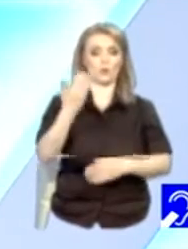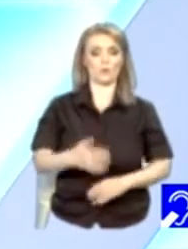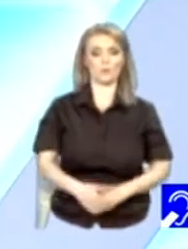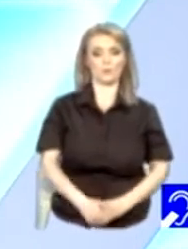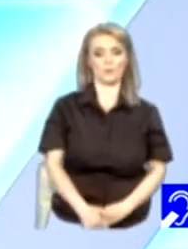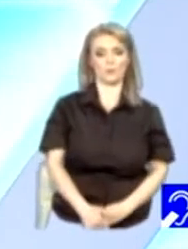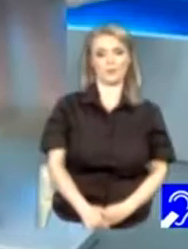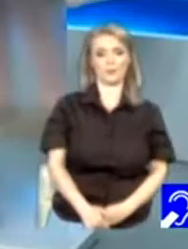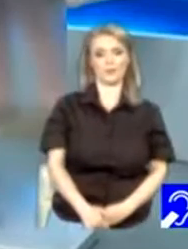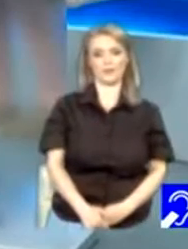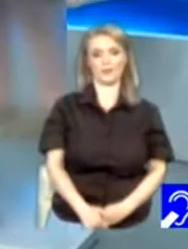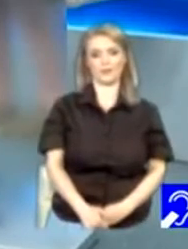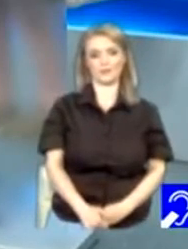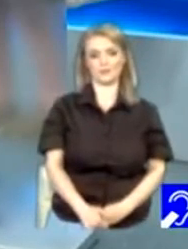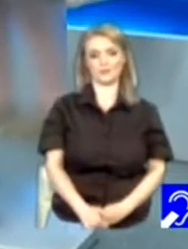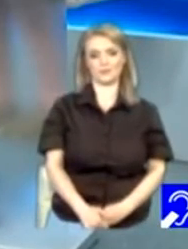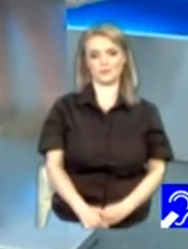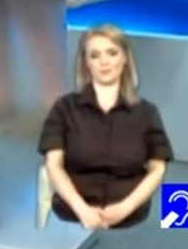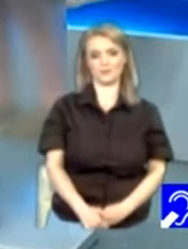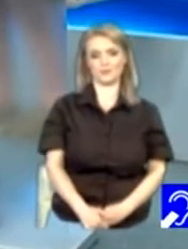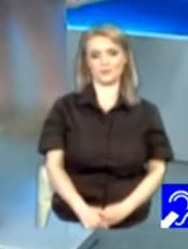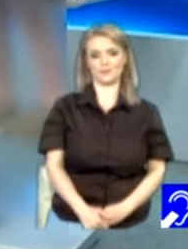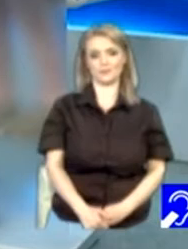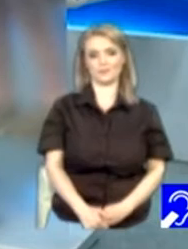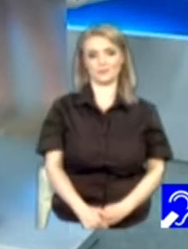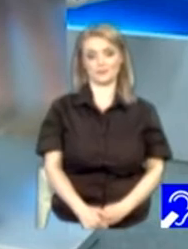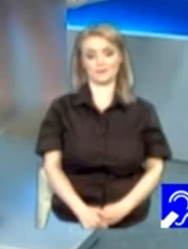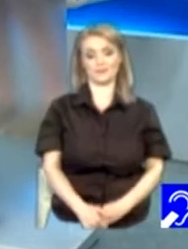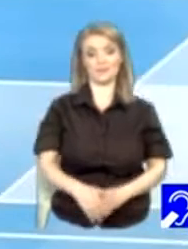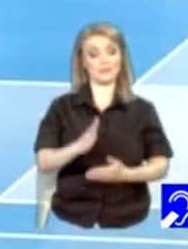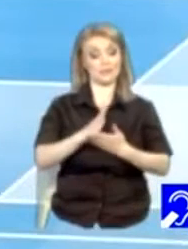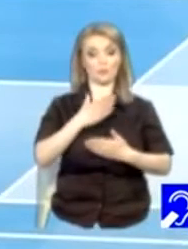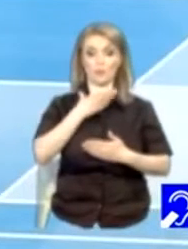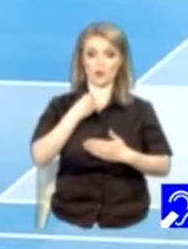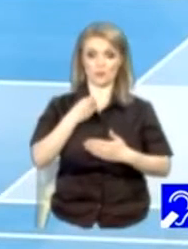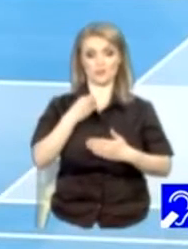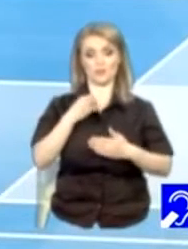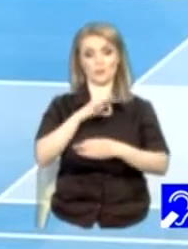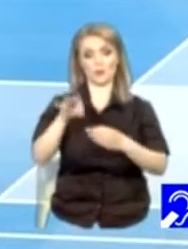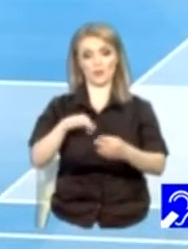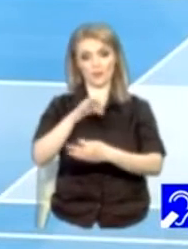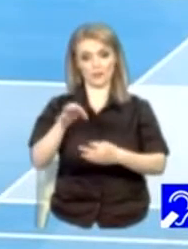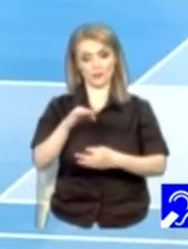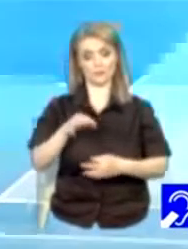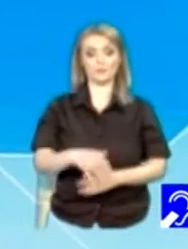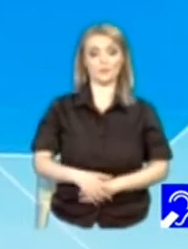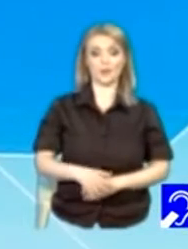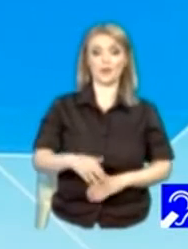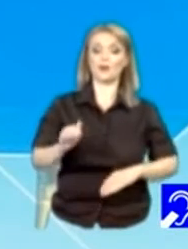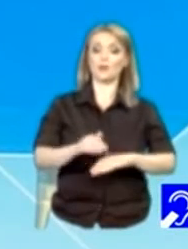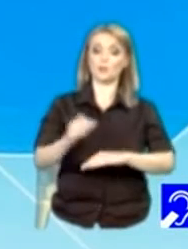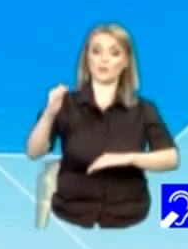Vă mulțumesc! Mulțumesc! Niște obiective foarte ambițioase. Domnule Burlacu, vă rog. Bună seara,